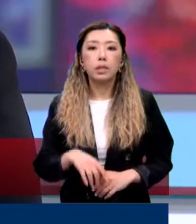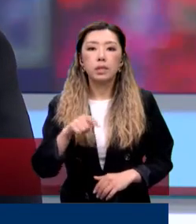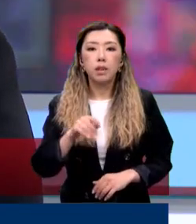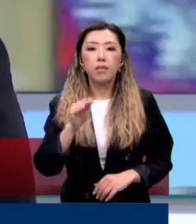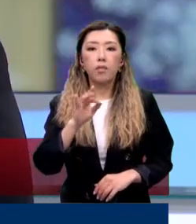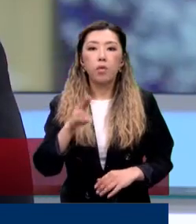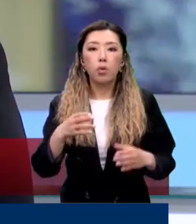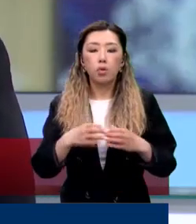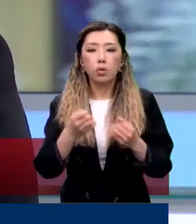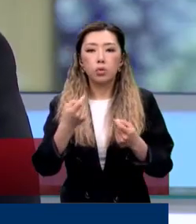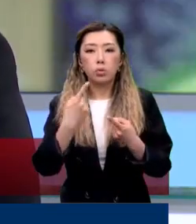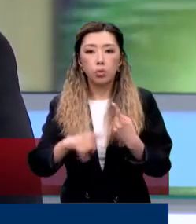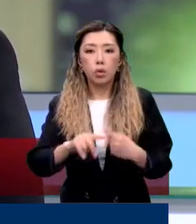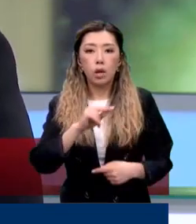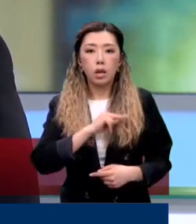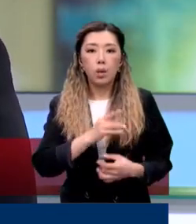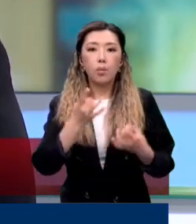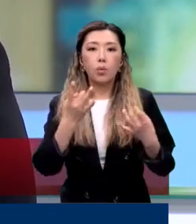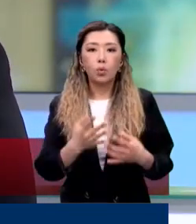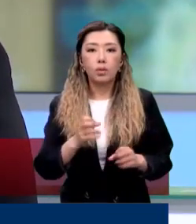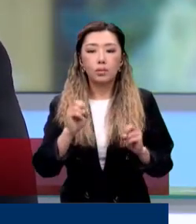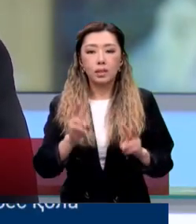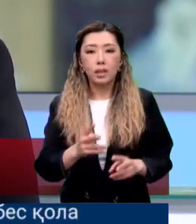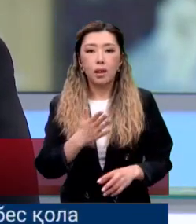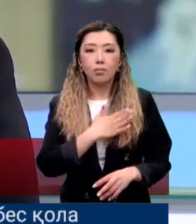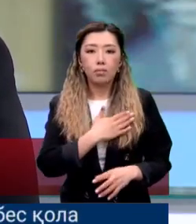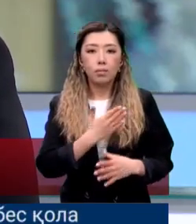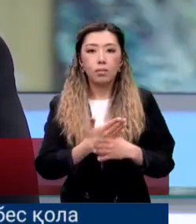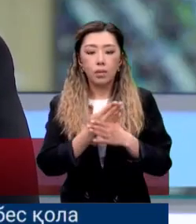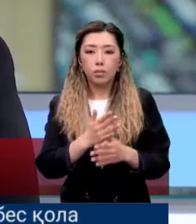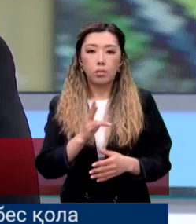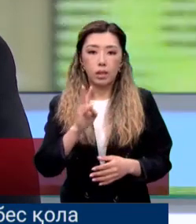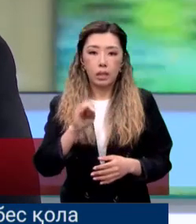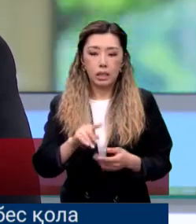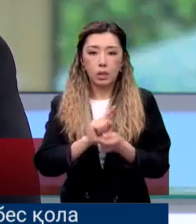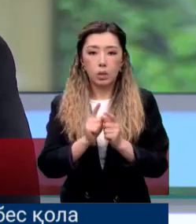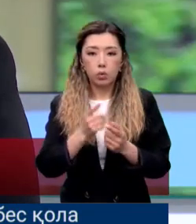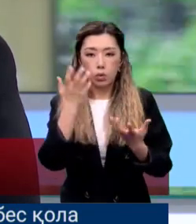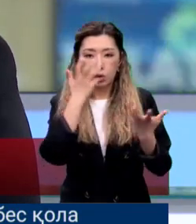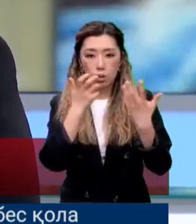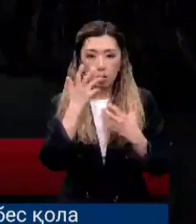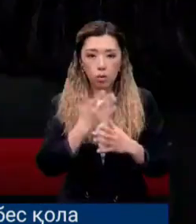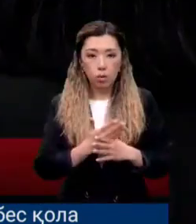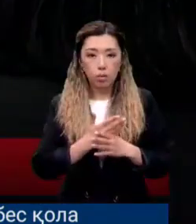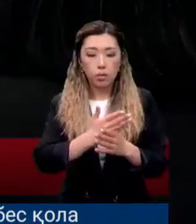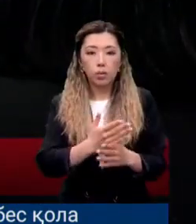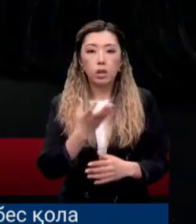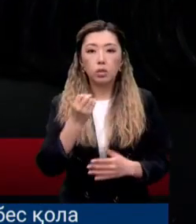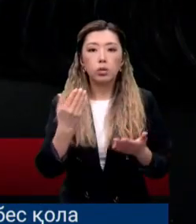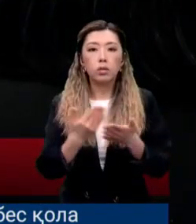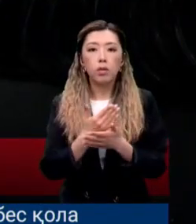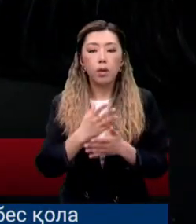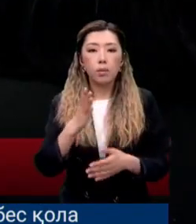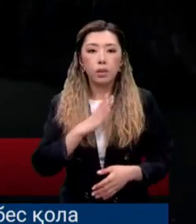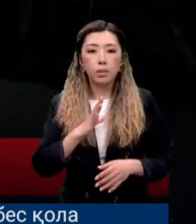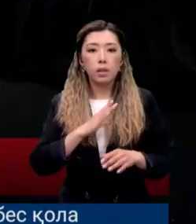фонда чуть-чуть другая, нежели просто какой-то благотворительный фонд. В СМИ вот выходила информация, что фонд выделяет деньги детям, и